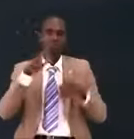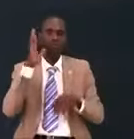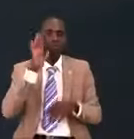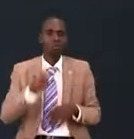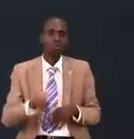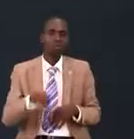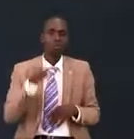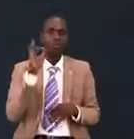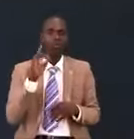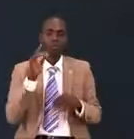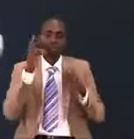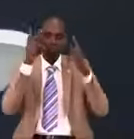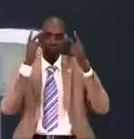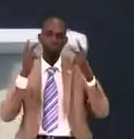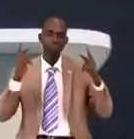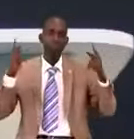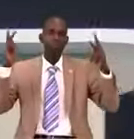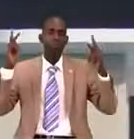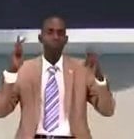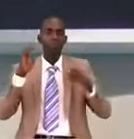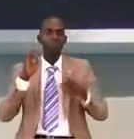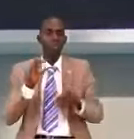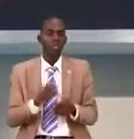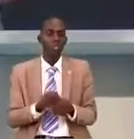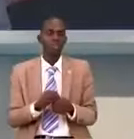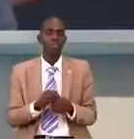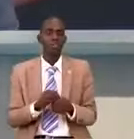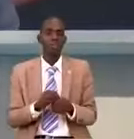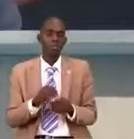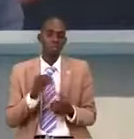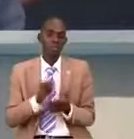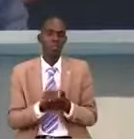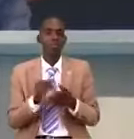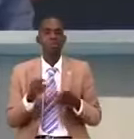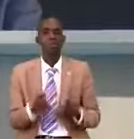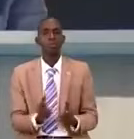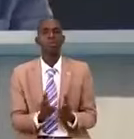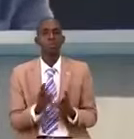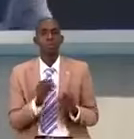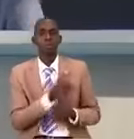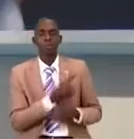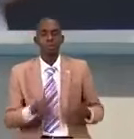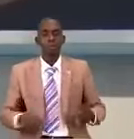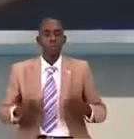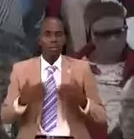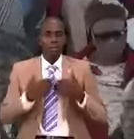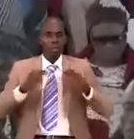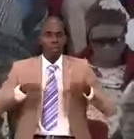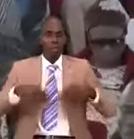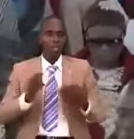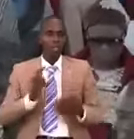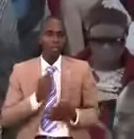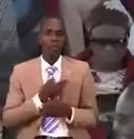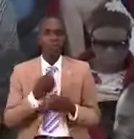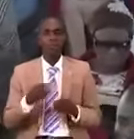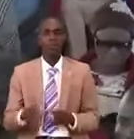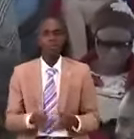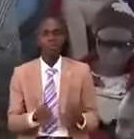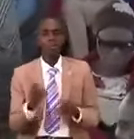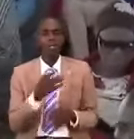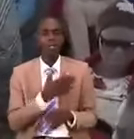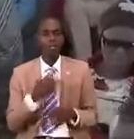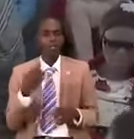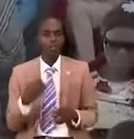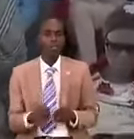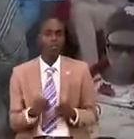le seul nous a donné la voie la parole à volonté du Seigneur et ce qu'il veut que nous fassions Mathieu